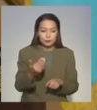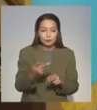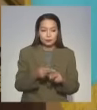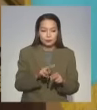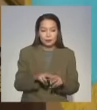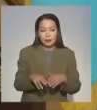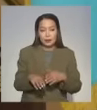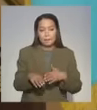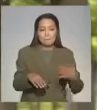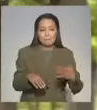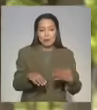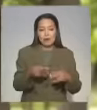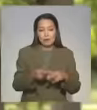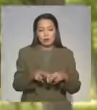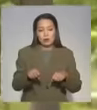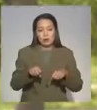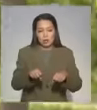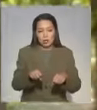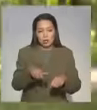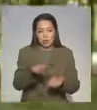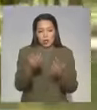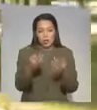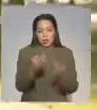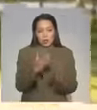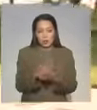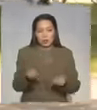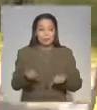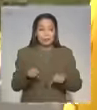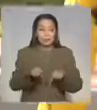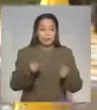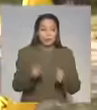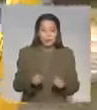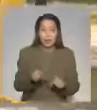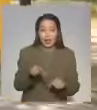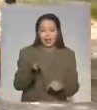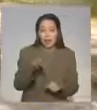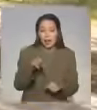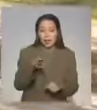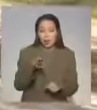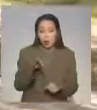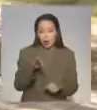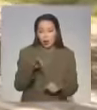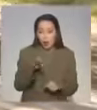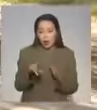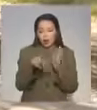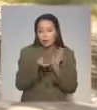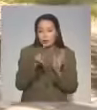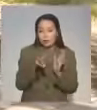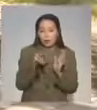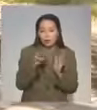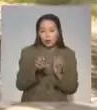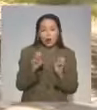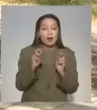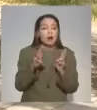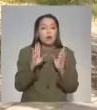краю проезжей части дороги. А по тротуарам разрешено ездить со скоростью 6 км в час. Правда, в МВД пока не знают, как